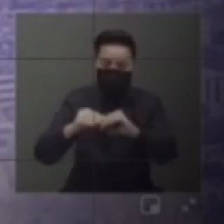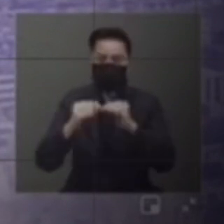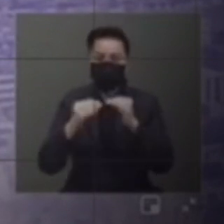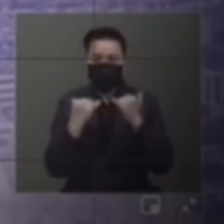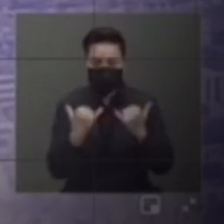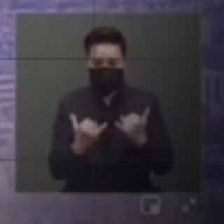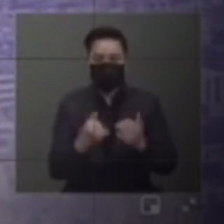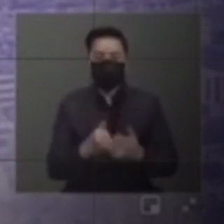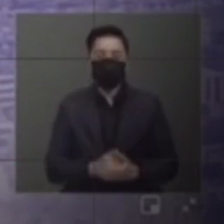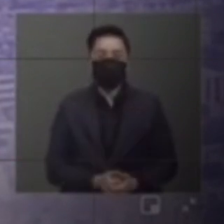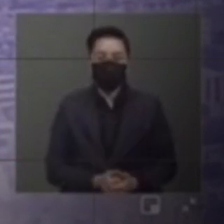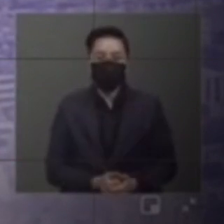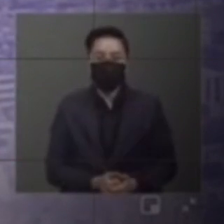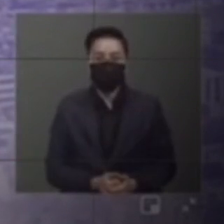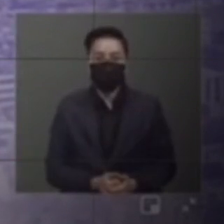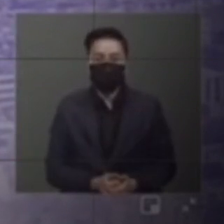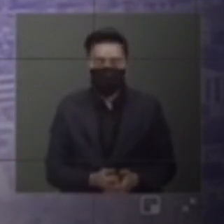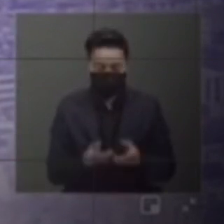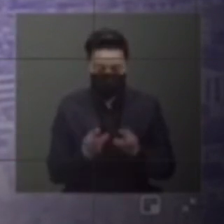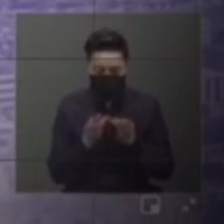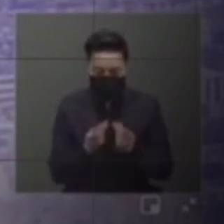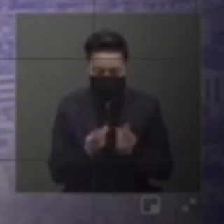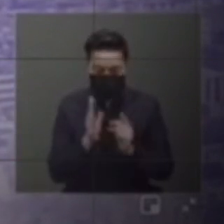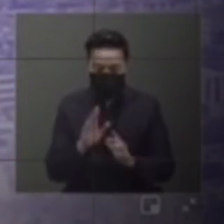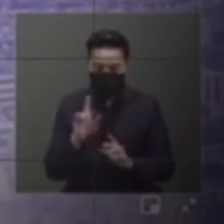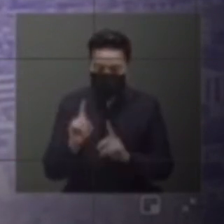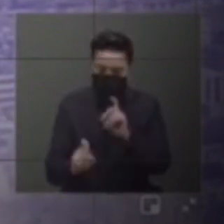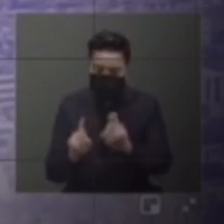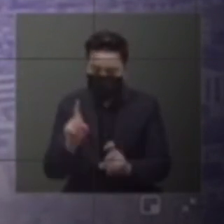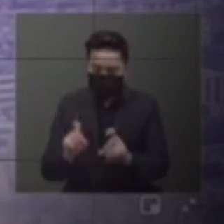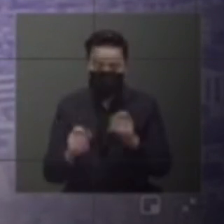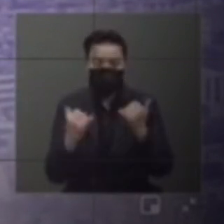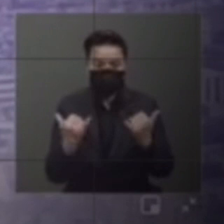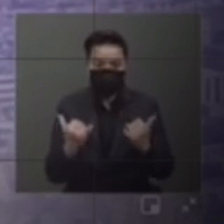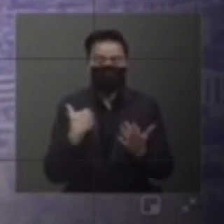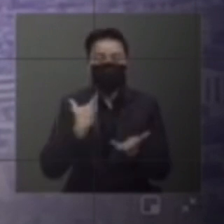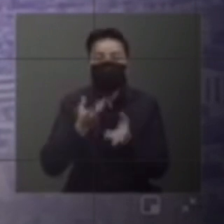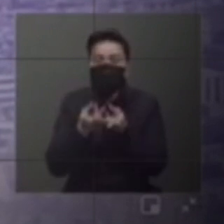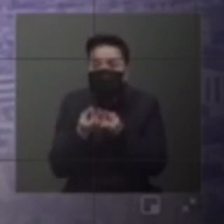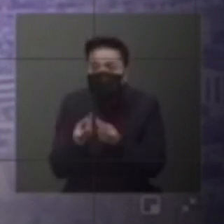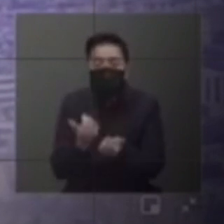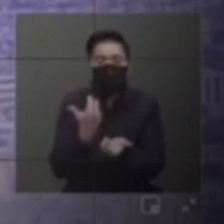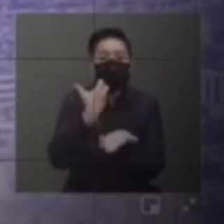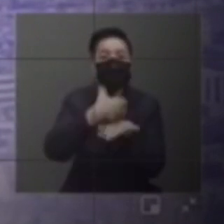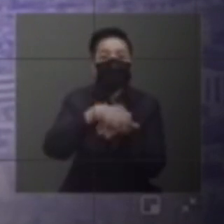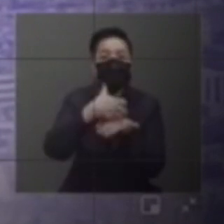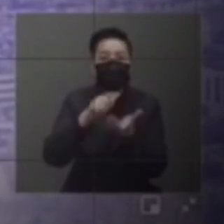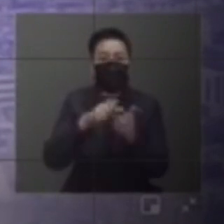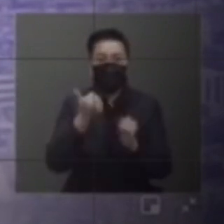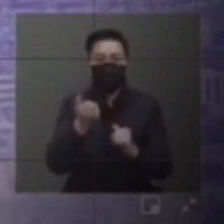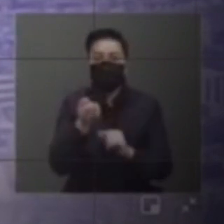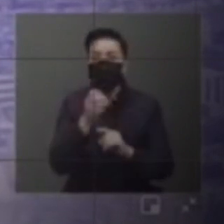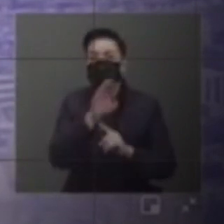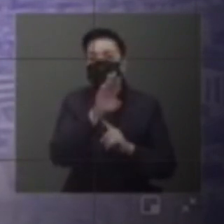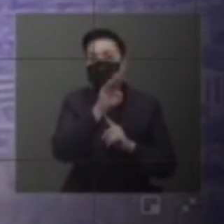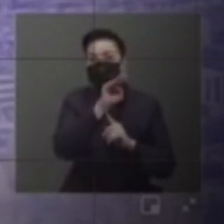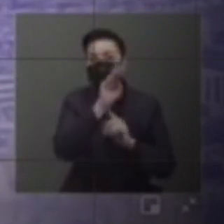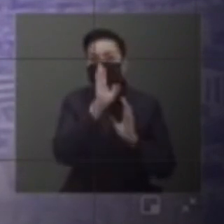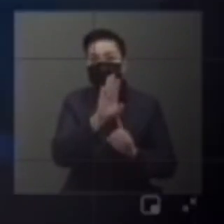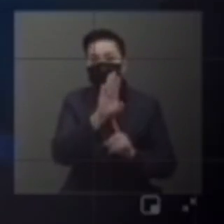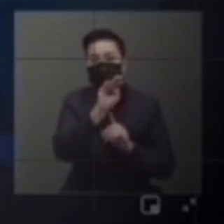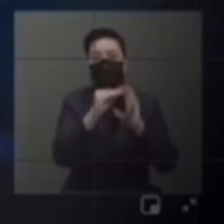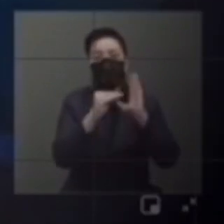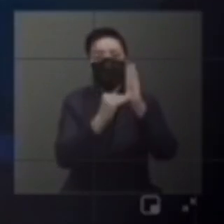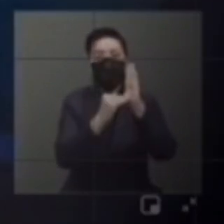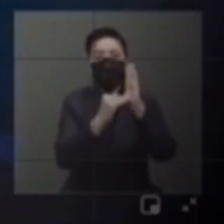ค่ะมาดูรายละเอียดของผู้เสียชีวิตในวันนี้นะคะก็ในตัวเลขใหญ่40รายเป็นก